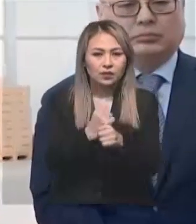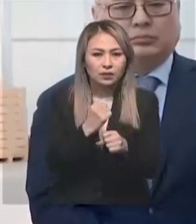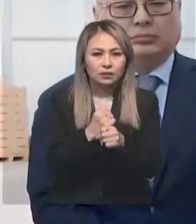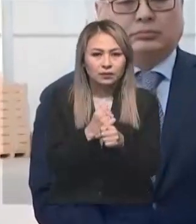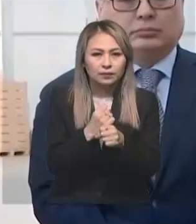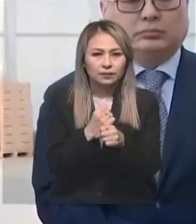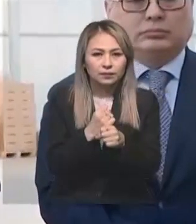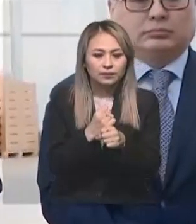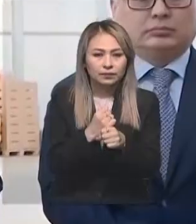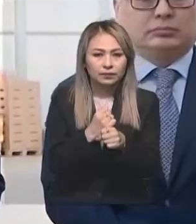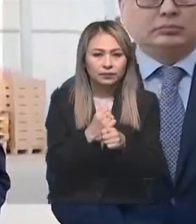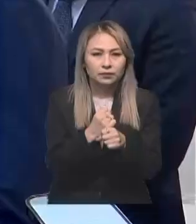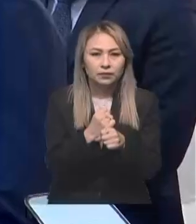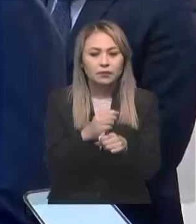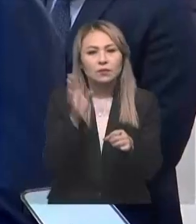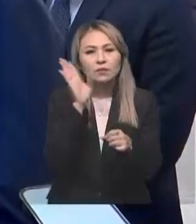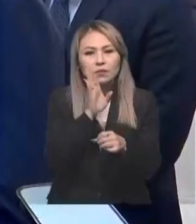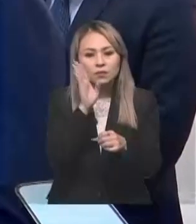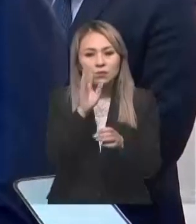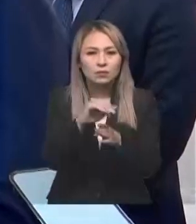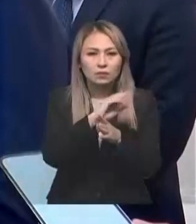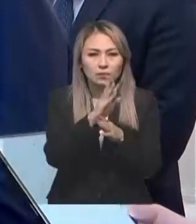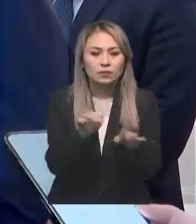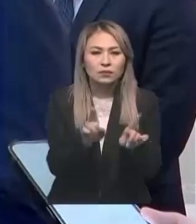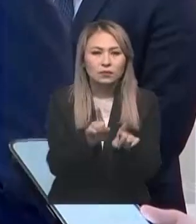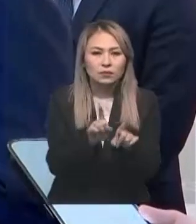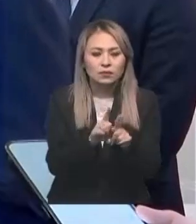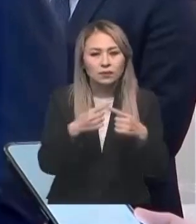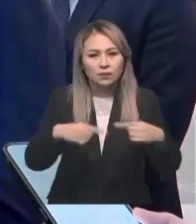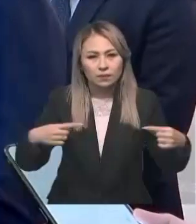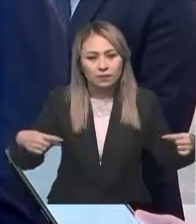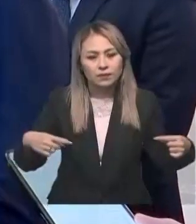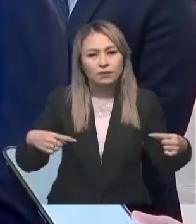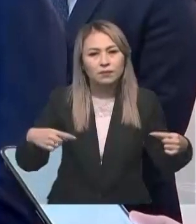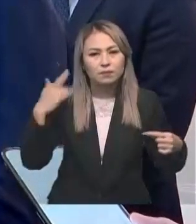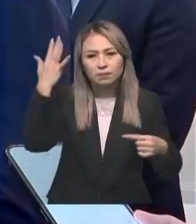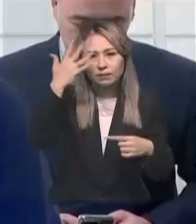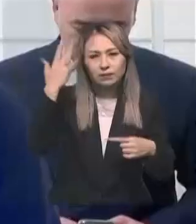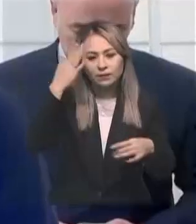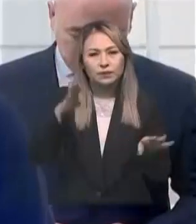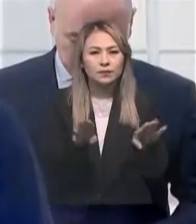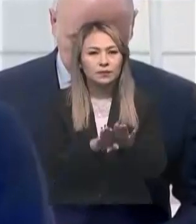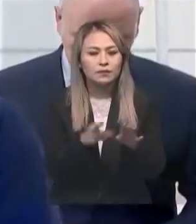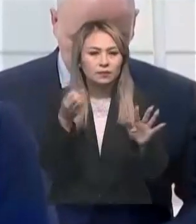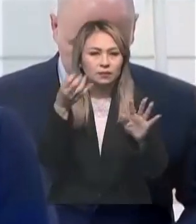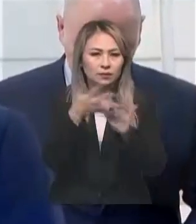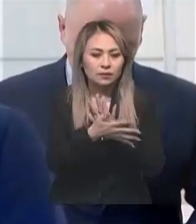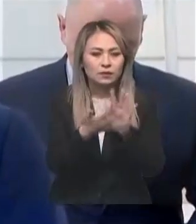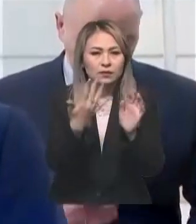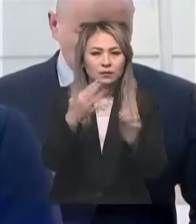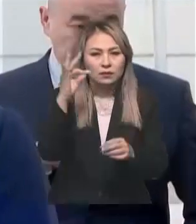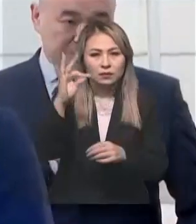үшін тыңайтқыштар, су мен қамтамасыз етуге басқа мақсаттарға жұмсалатын шығындардың